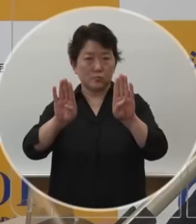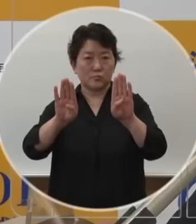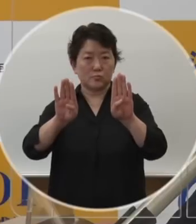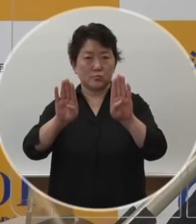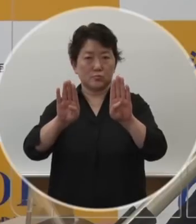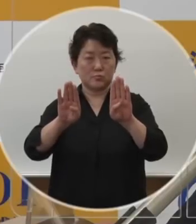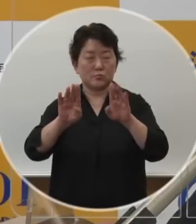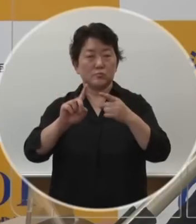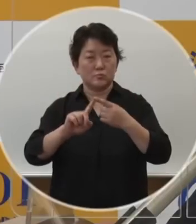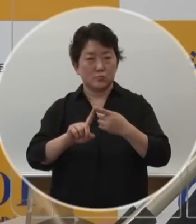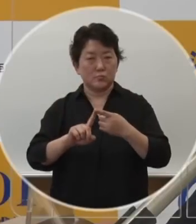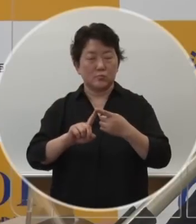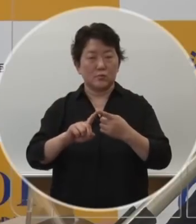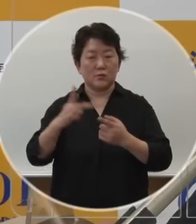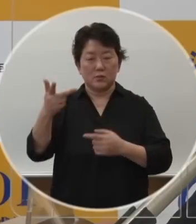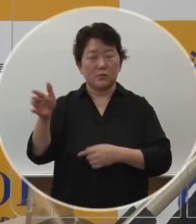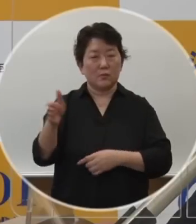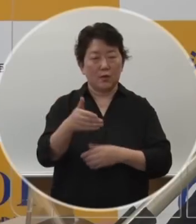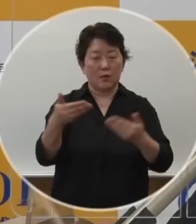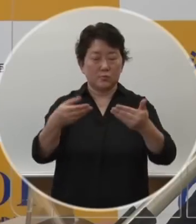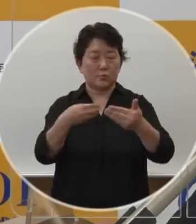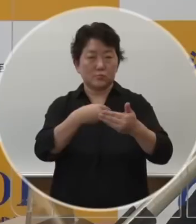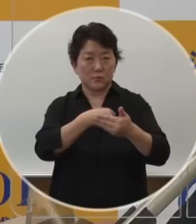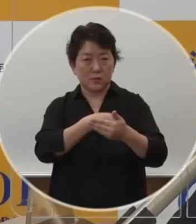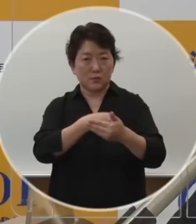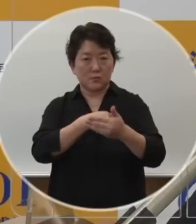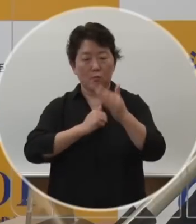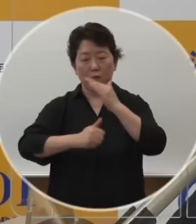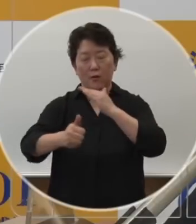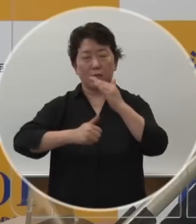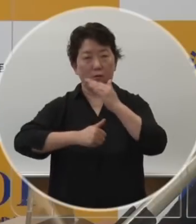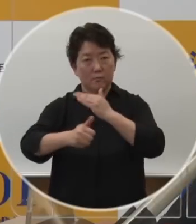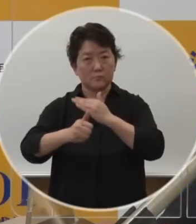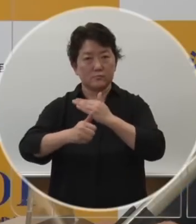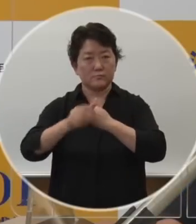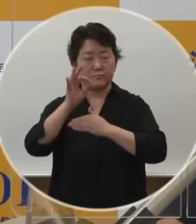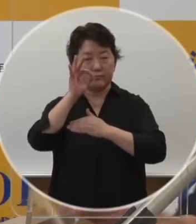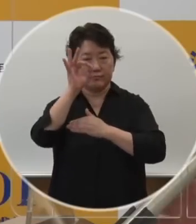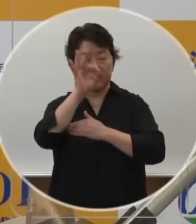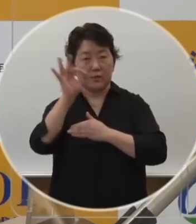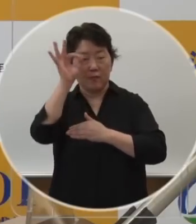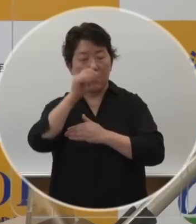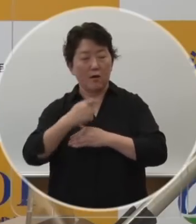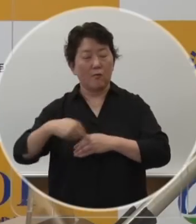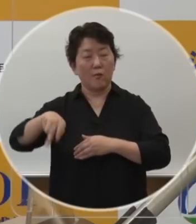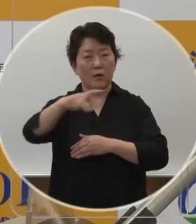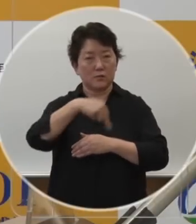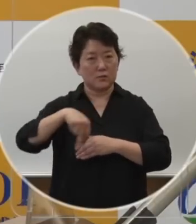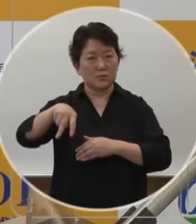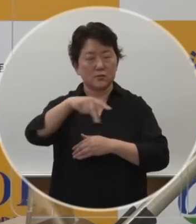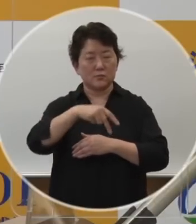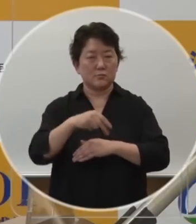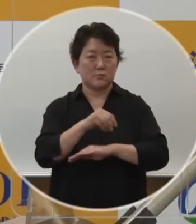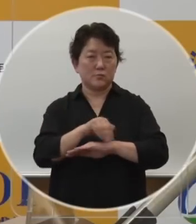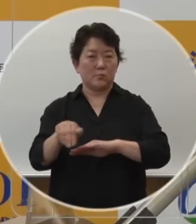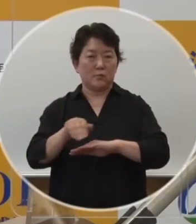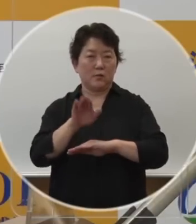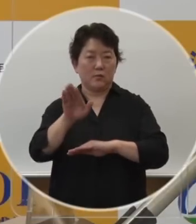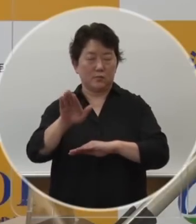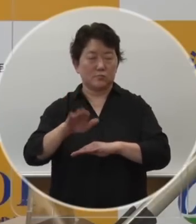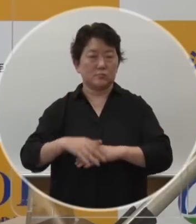え、今治市からも職員を派遣をして、見回りするなど巡回する予定でござい